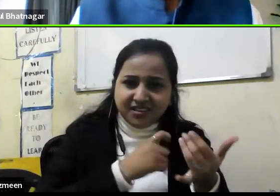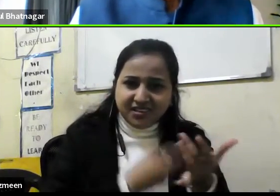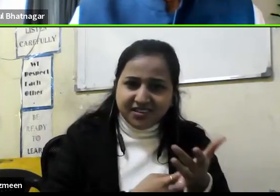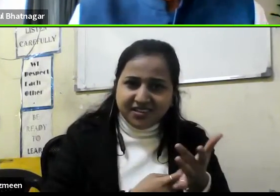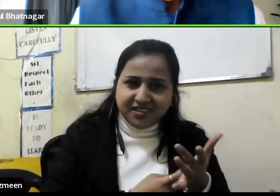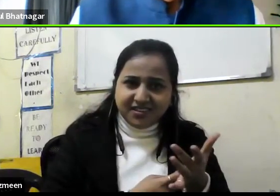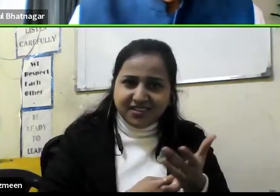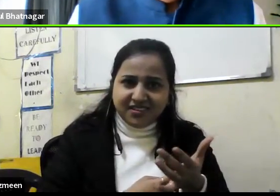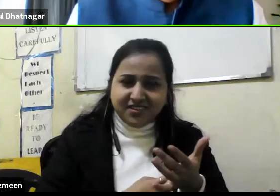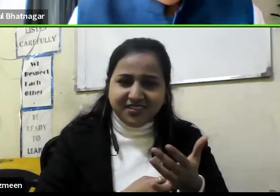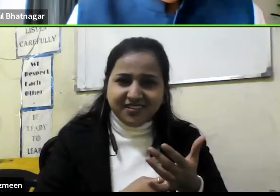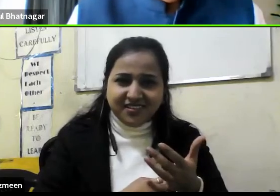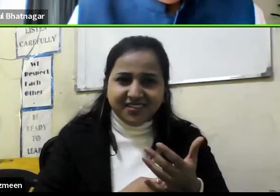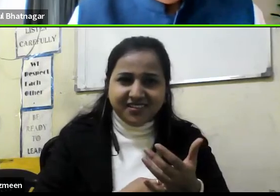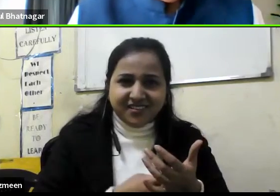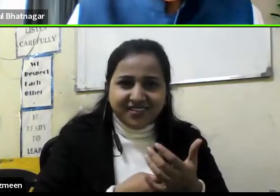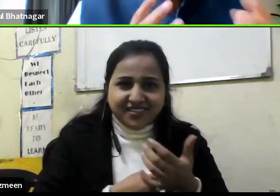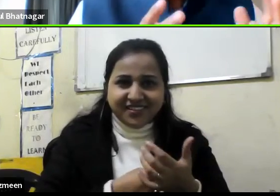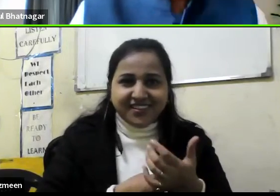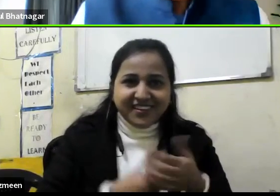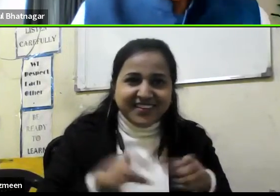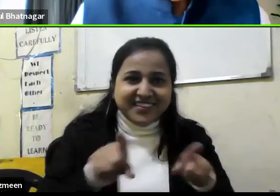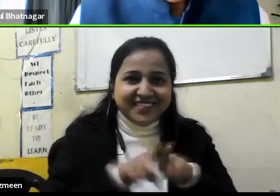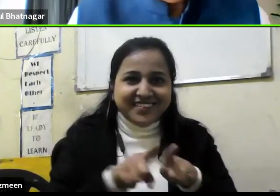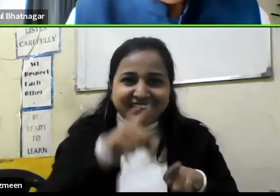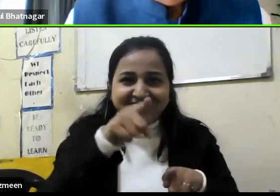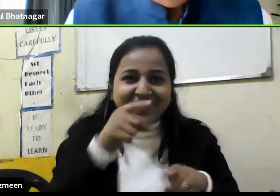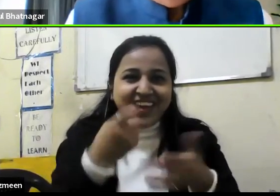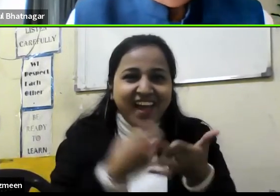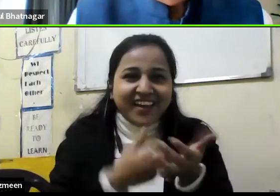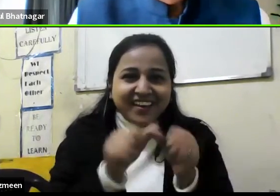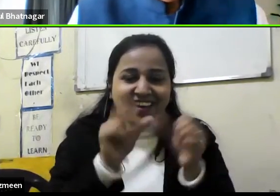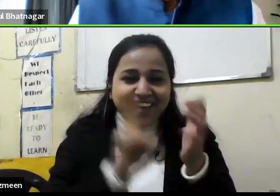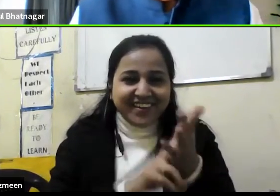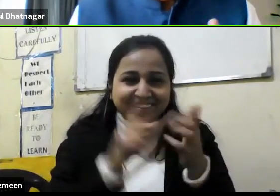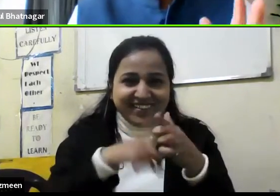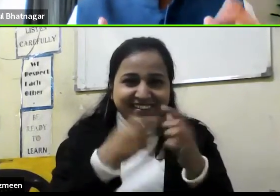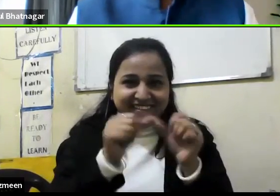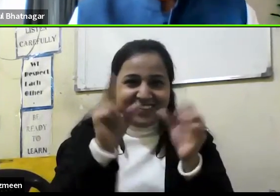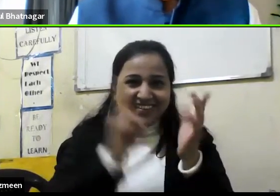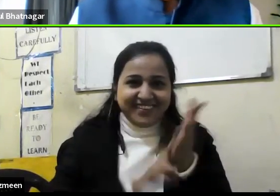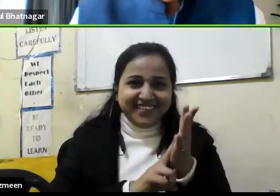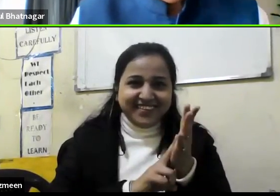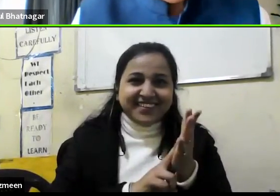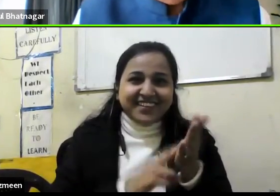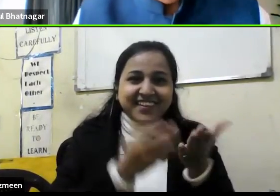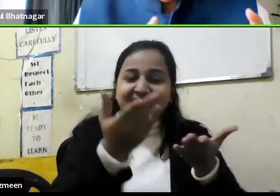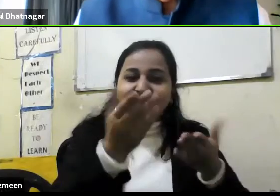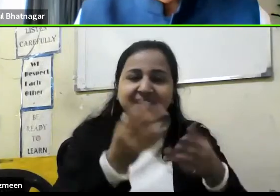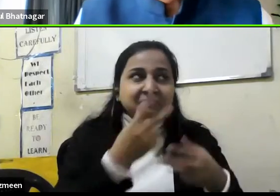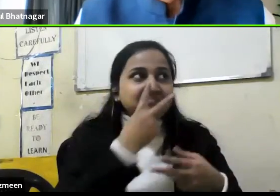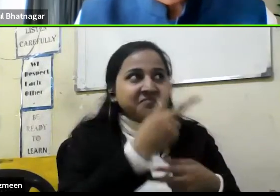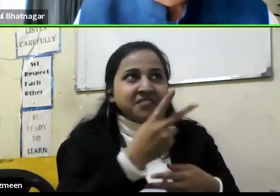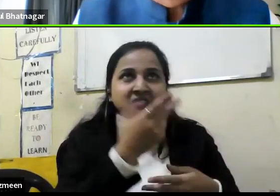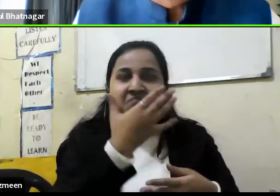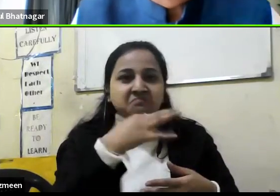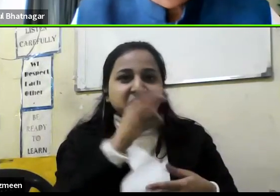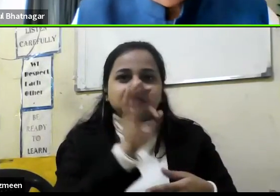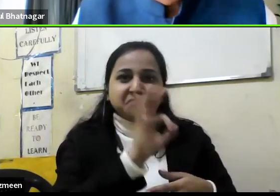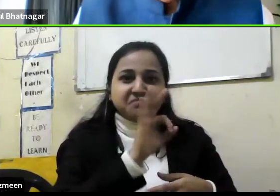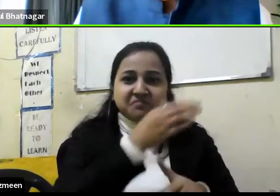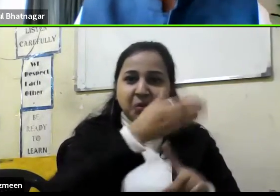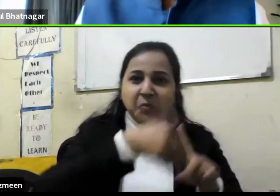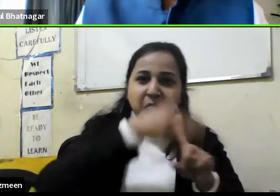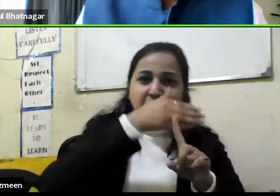देख के बड़ा मन कर रहा है कि आपके साथ आ जाओ बैठने के लिए, लेकिन मैं जहाँ पर हूँ वहाँ पे इस तरह का स्काई नहीं दिखाई